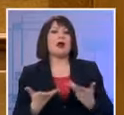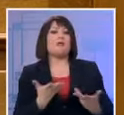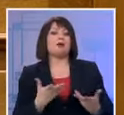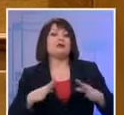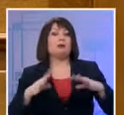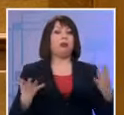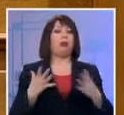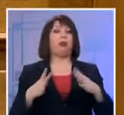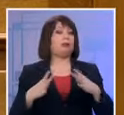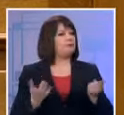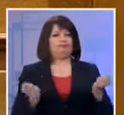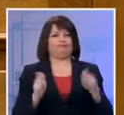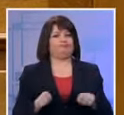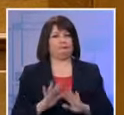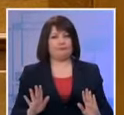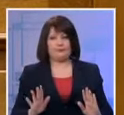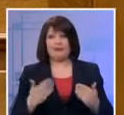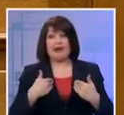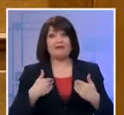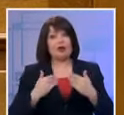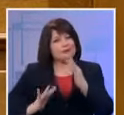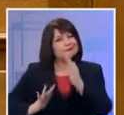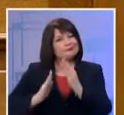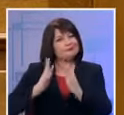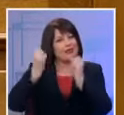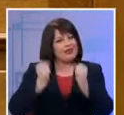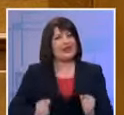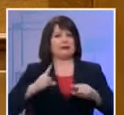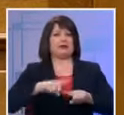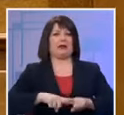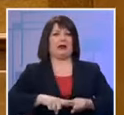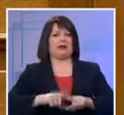φανφάρες. Και γι' αυτό συνεχώς βελτιωνόταν η θέση της χώρας.